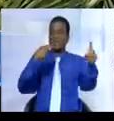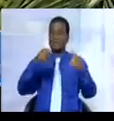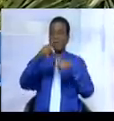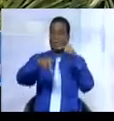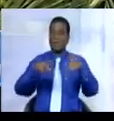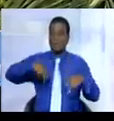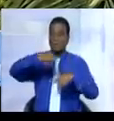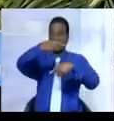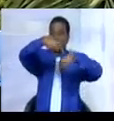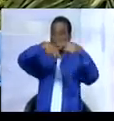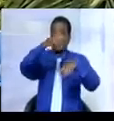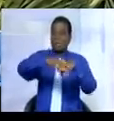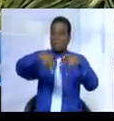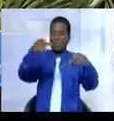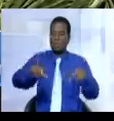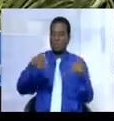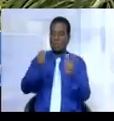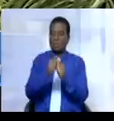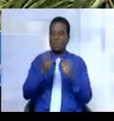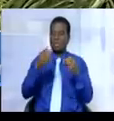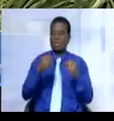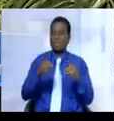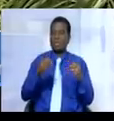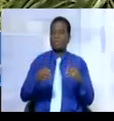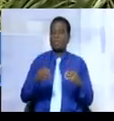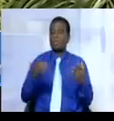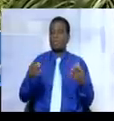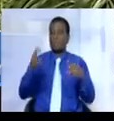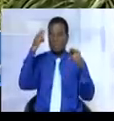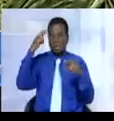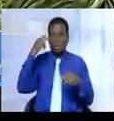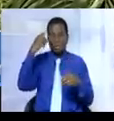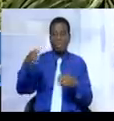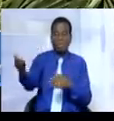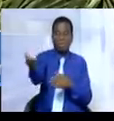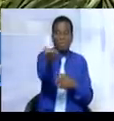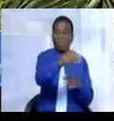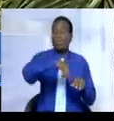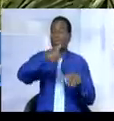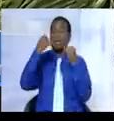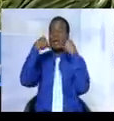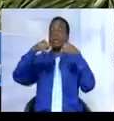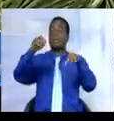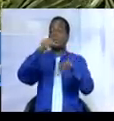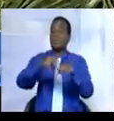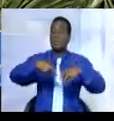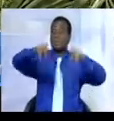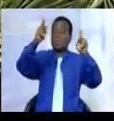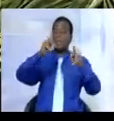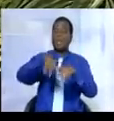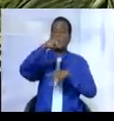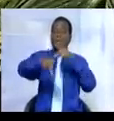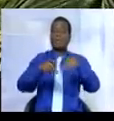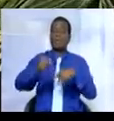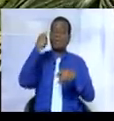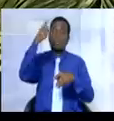nous retournons sur le terrain avec beaucoup plus d'engouement encore pour pouvoir collecter d'autres informations qui vont permettre à la population